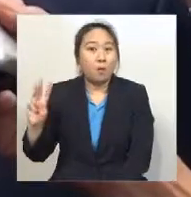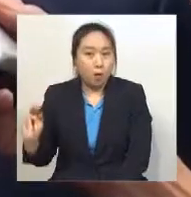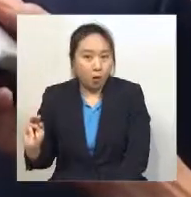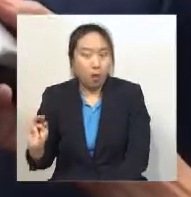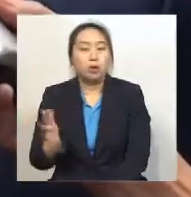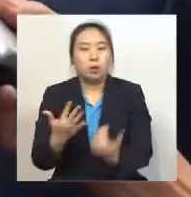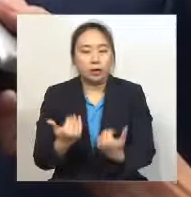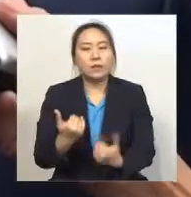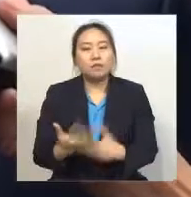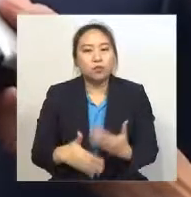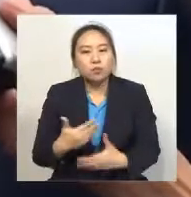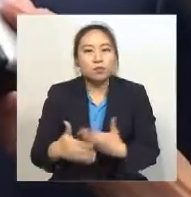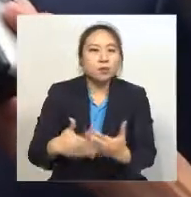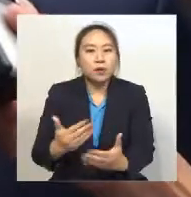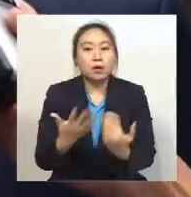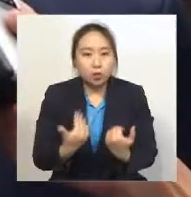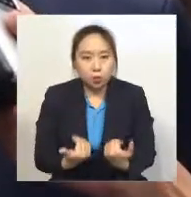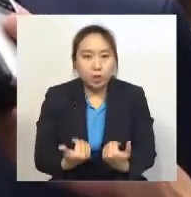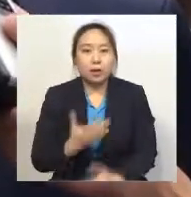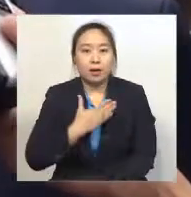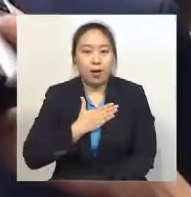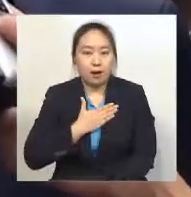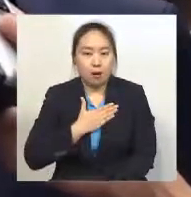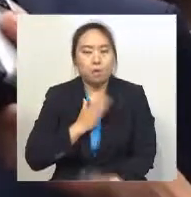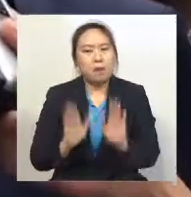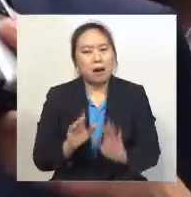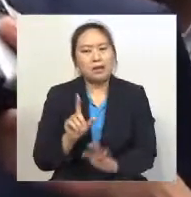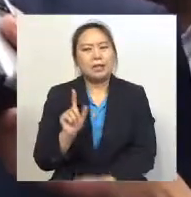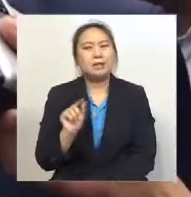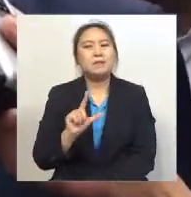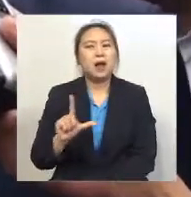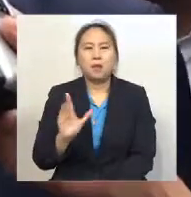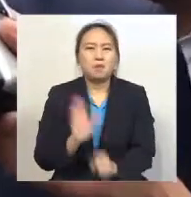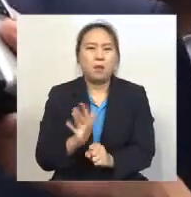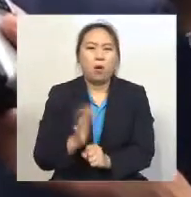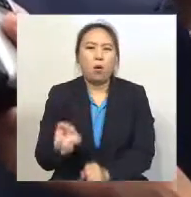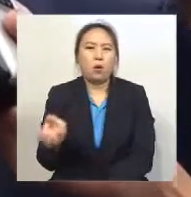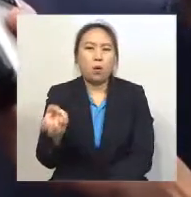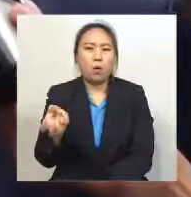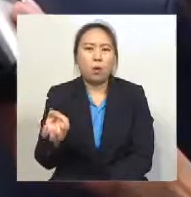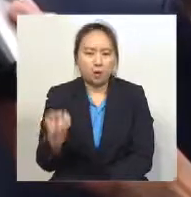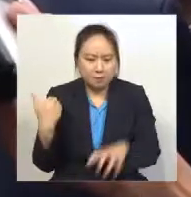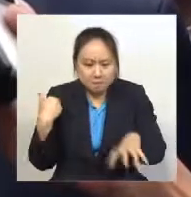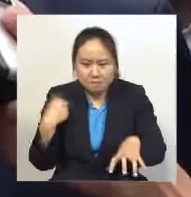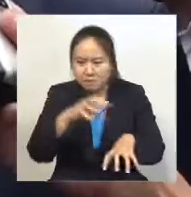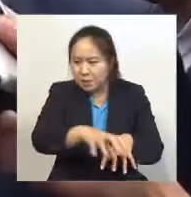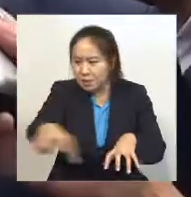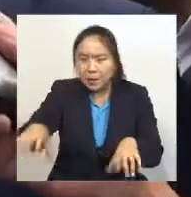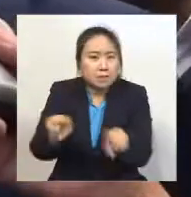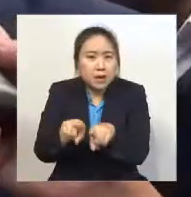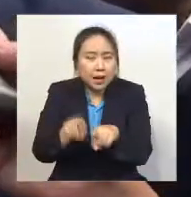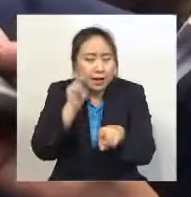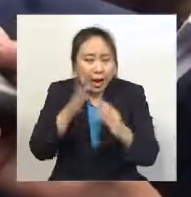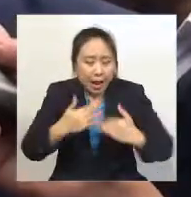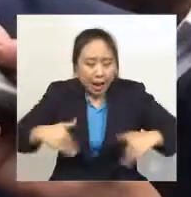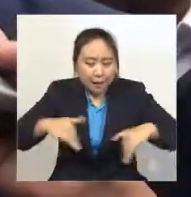จะเป็นความคืบหน้าซึ่งวันนี้เนี่ยเราได้แค่20ล้านเนี่ยมันน้อยเกินไปนะครับซึ่งทุกแห่งนะครับแหล่งเก็บน้ำทุกแหล่งเ